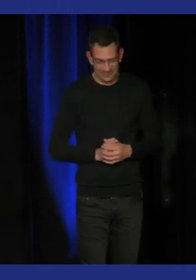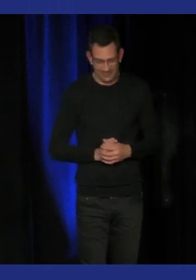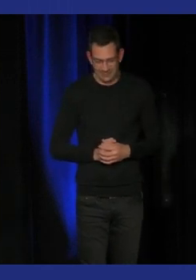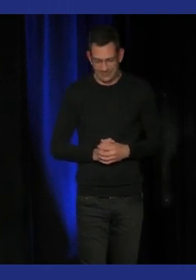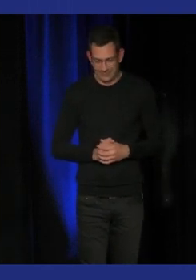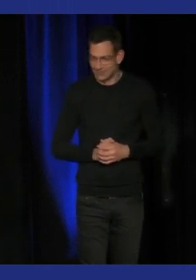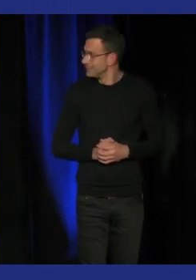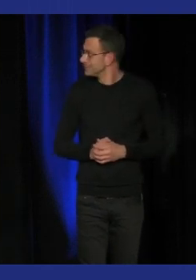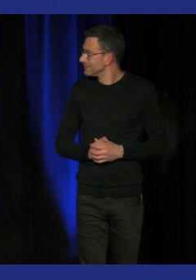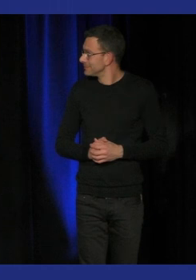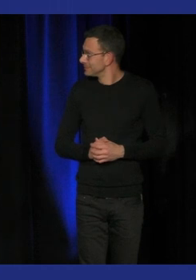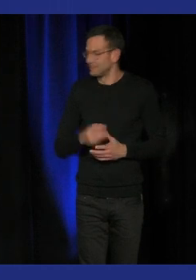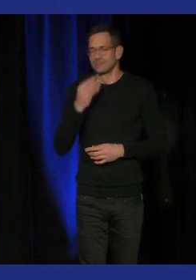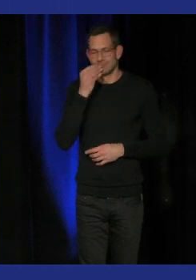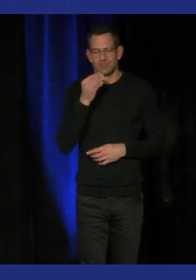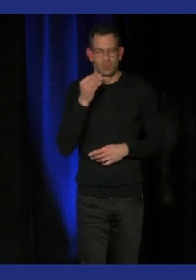Oui.